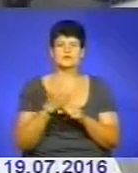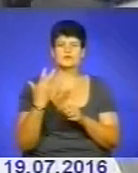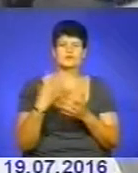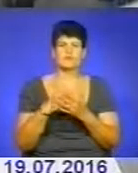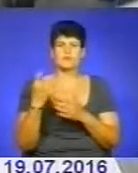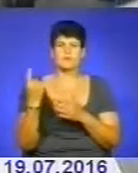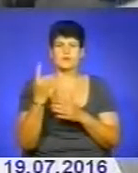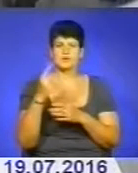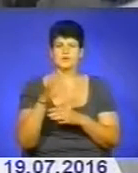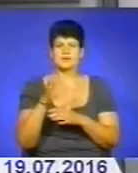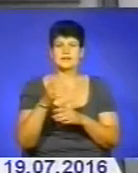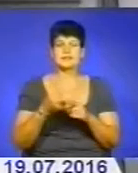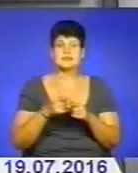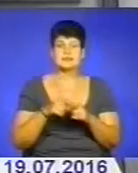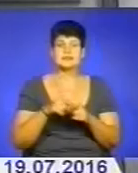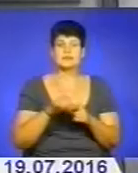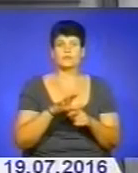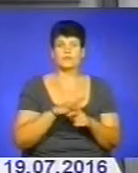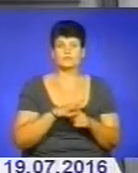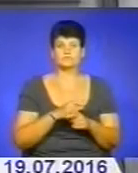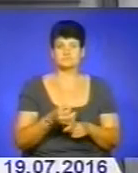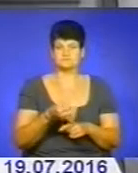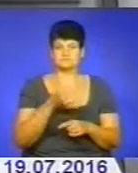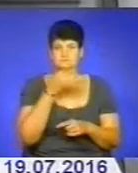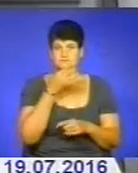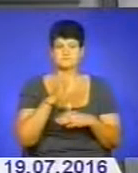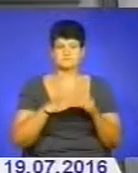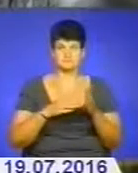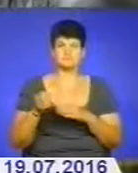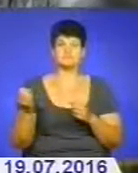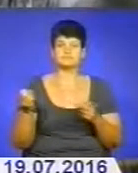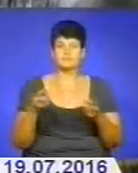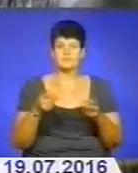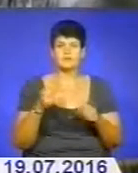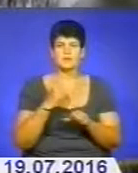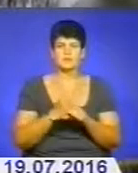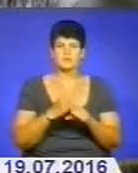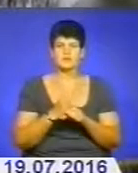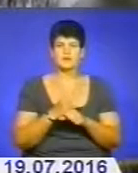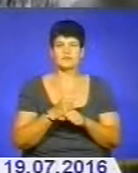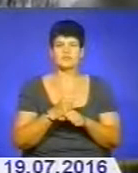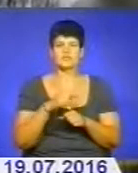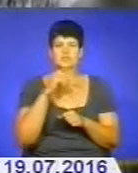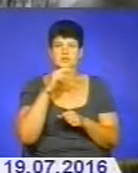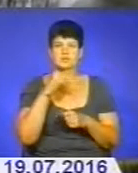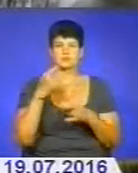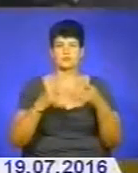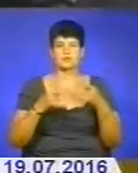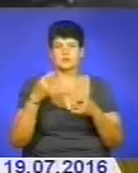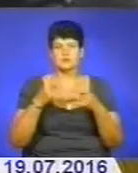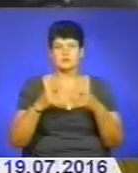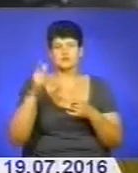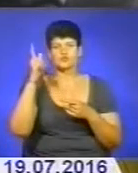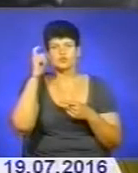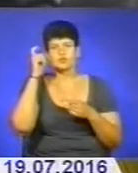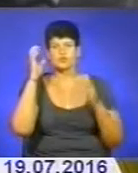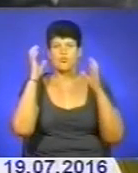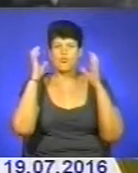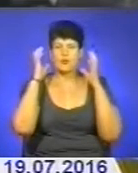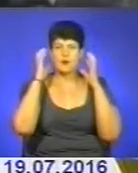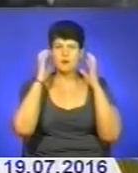краянин Роман Островський в обласному краєзнавчому музеї. Що відображають світлини у сюжеті? 50 років тому